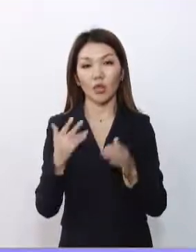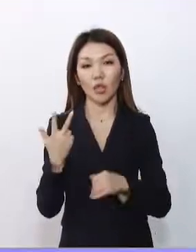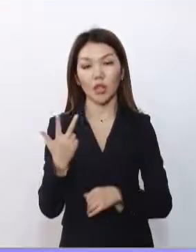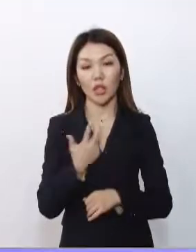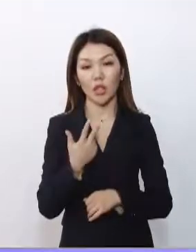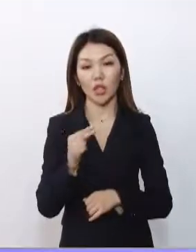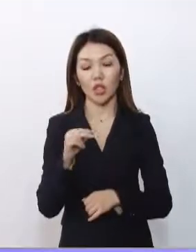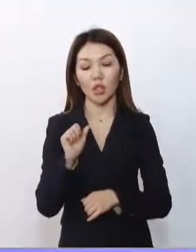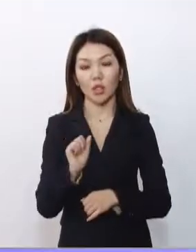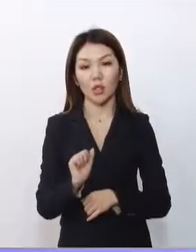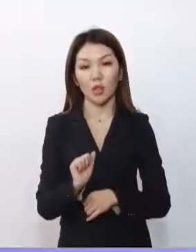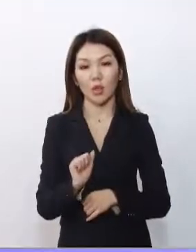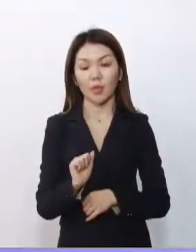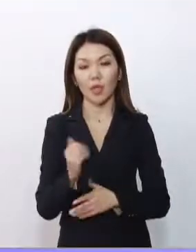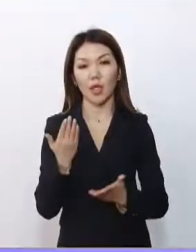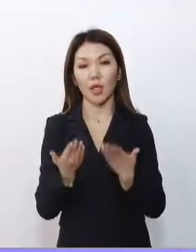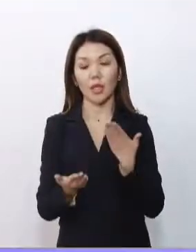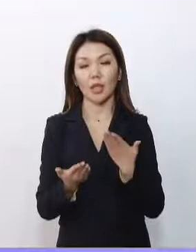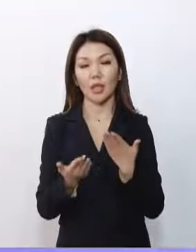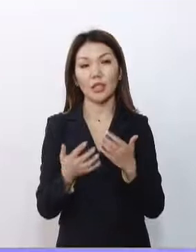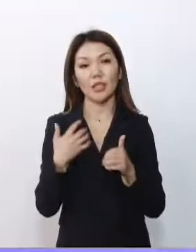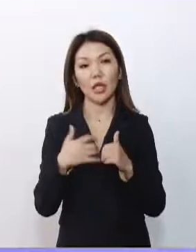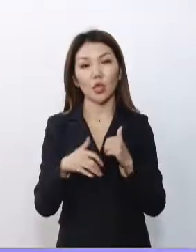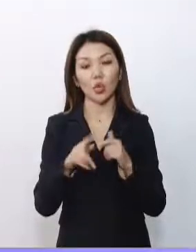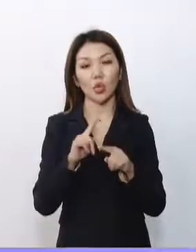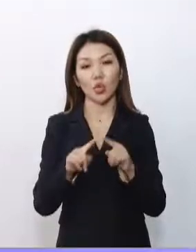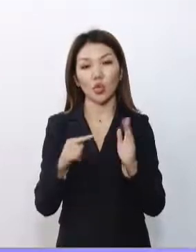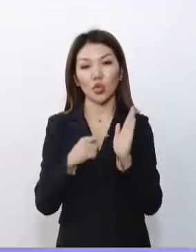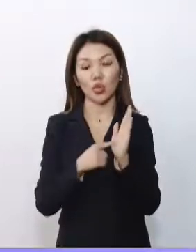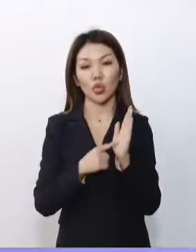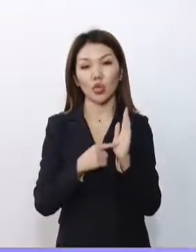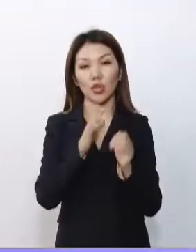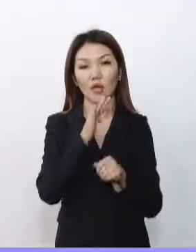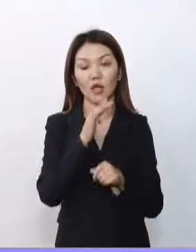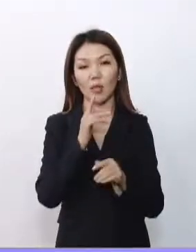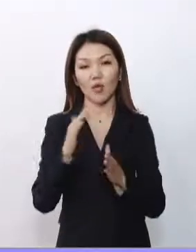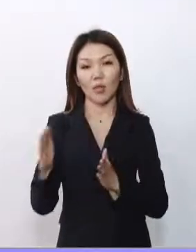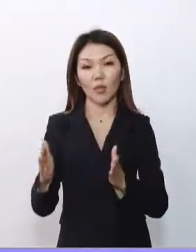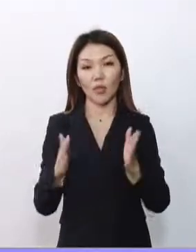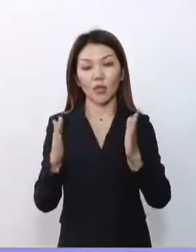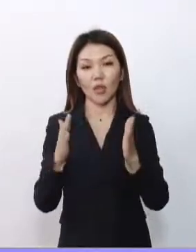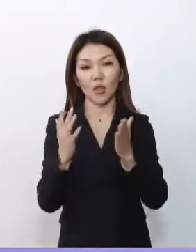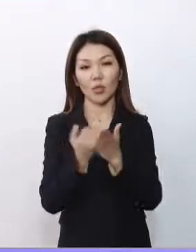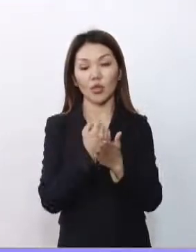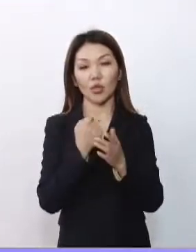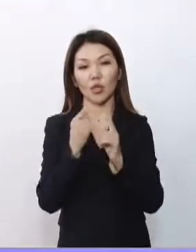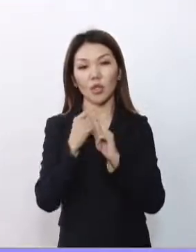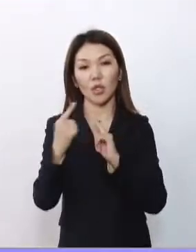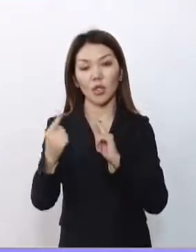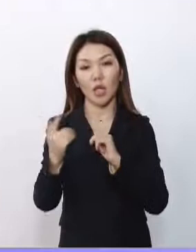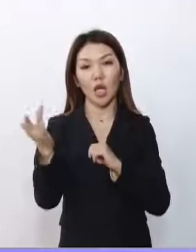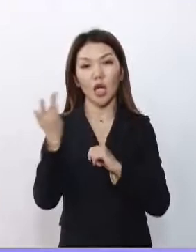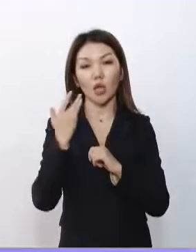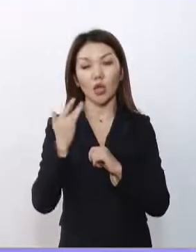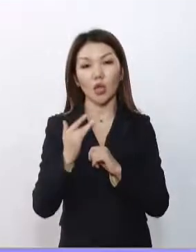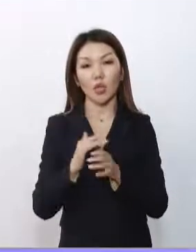часа если среднюю скорость умножить на время в пути получим расстояние которое